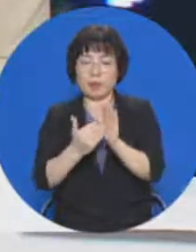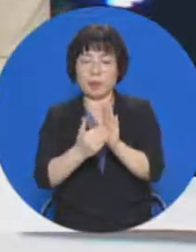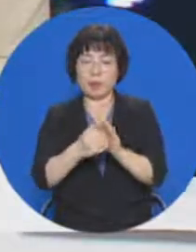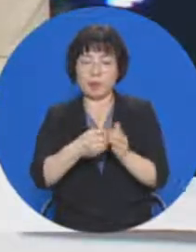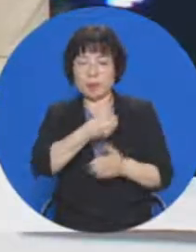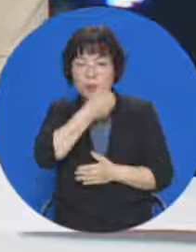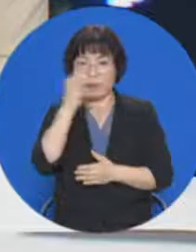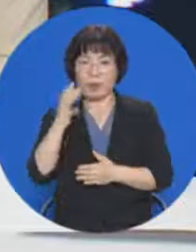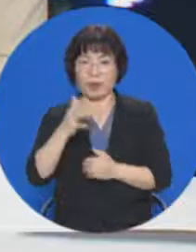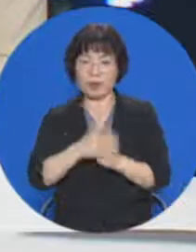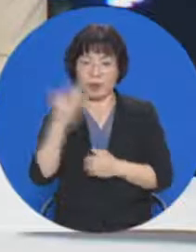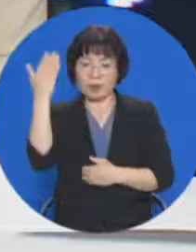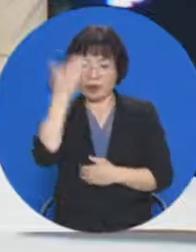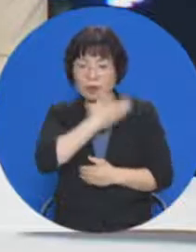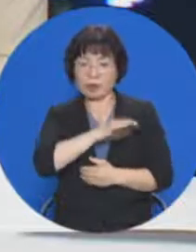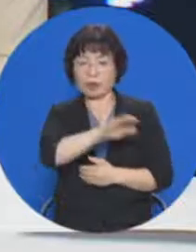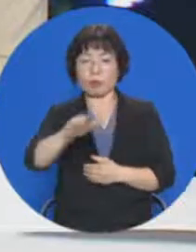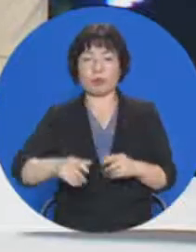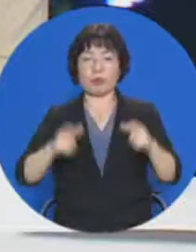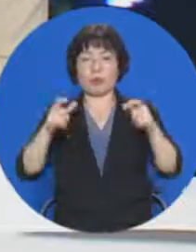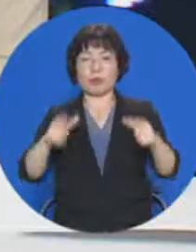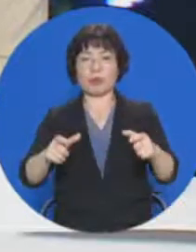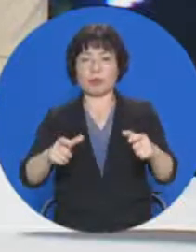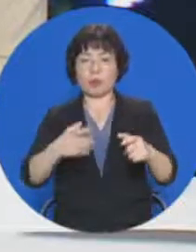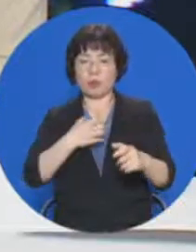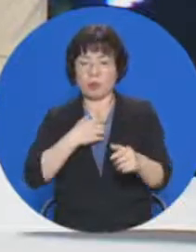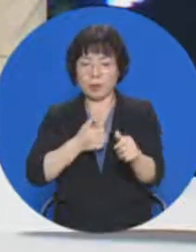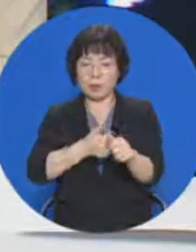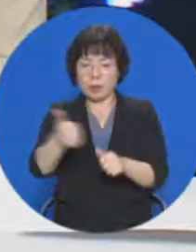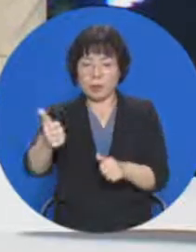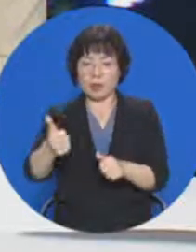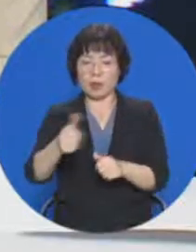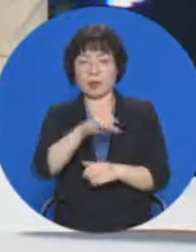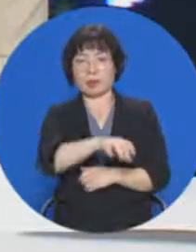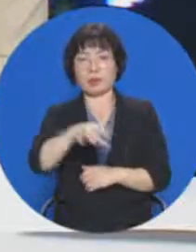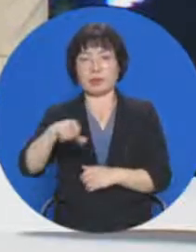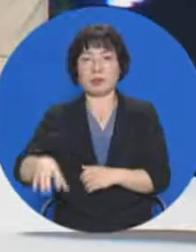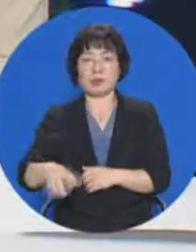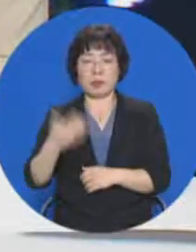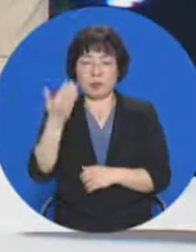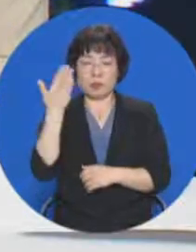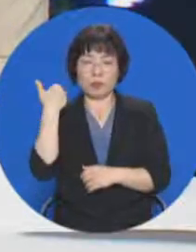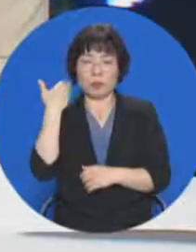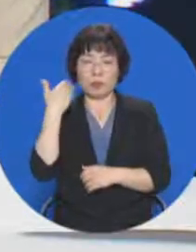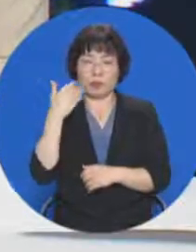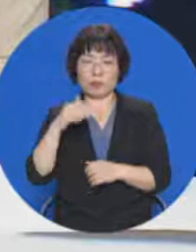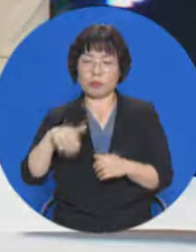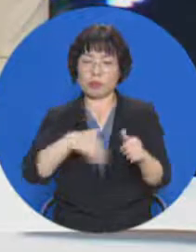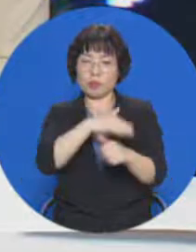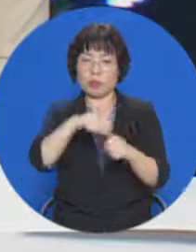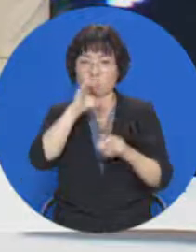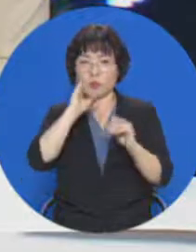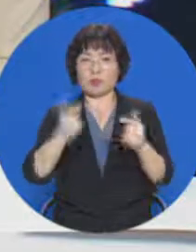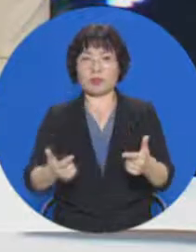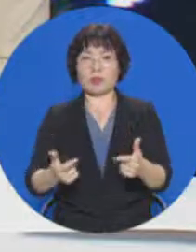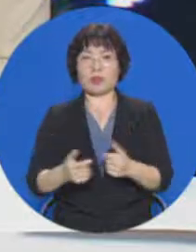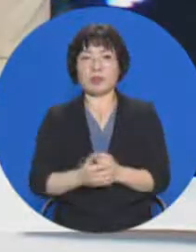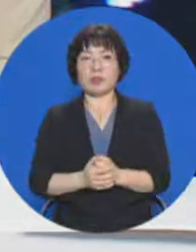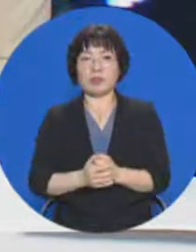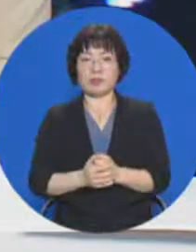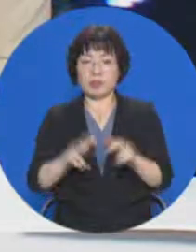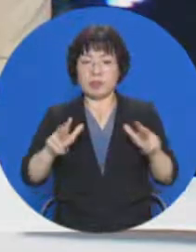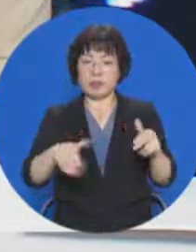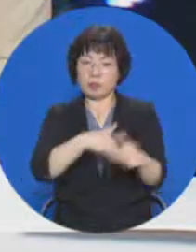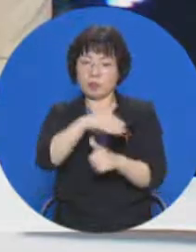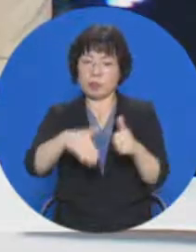때마다 비교적 청정지역을 유지하며 위기를 극복해온 광양만권이었지만 최근의 상황은 녹록치 않습니다. 네, 현